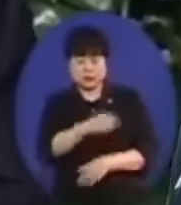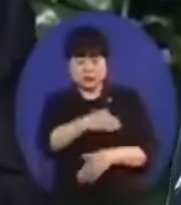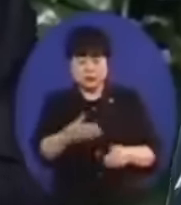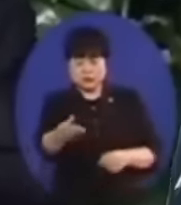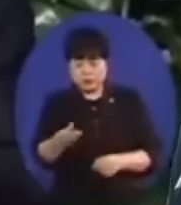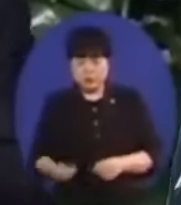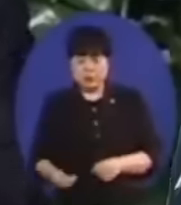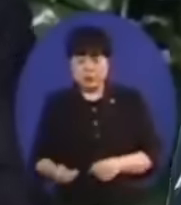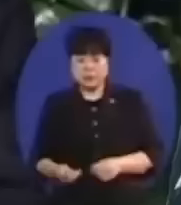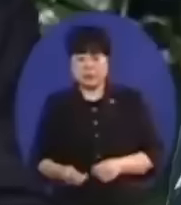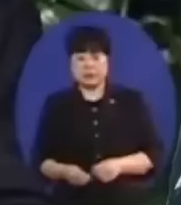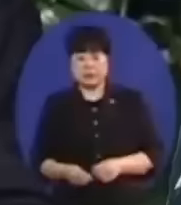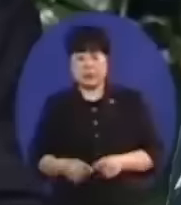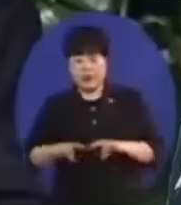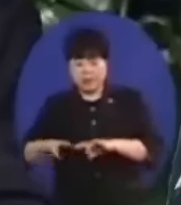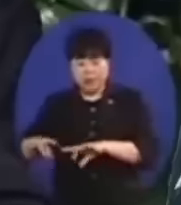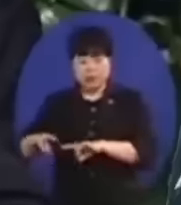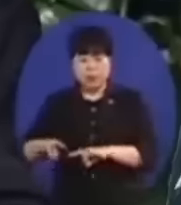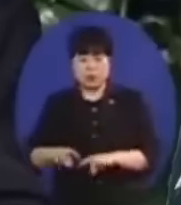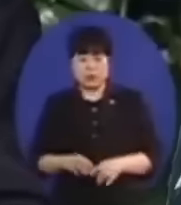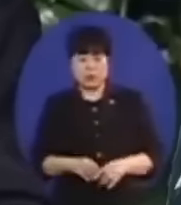개설해서 방송을